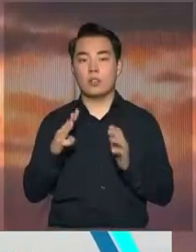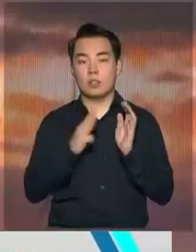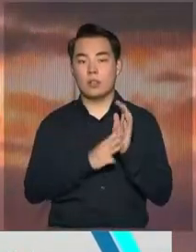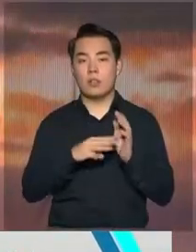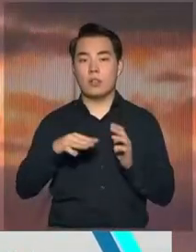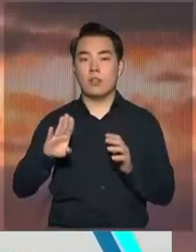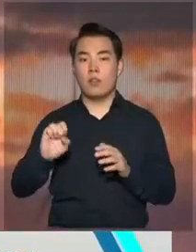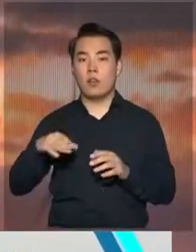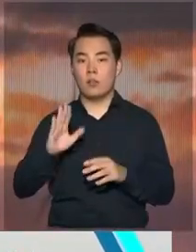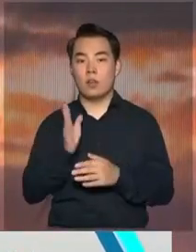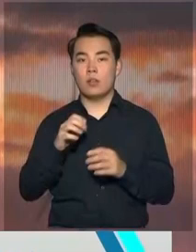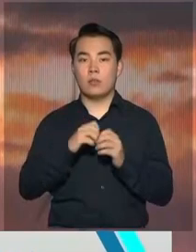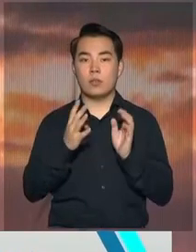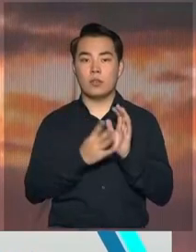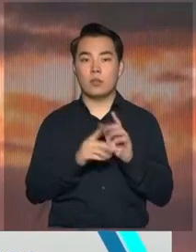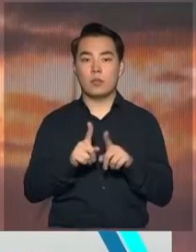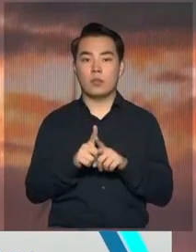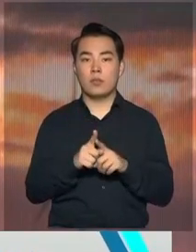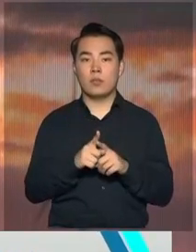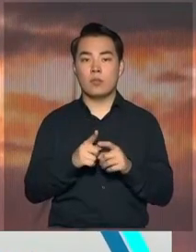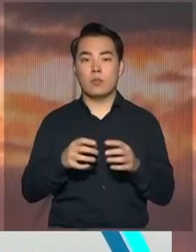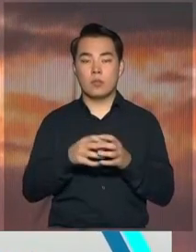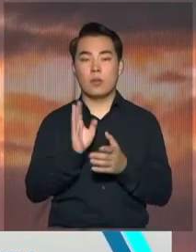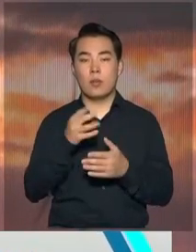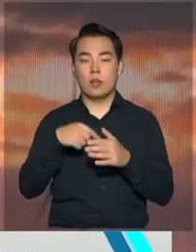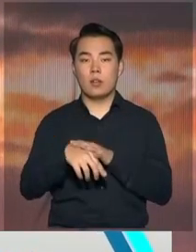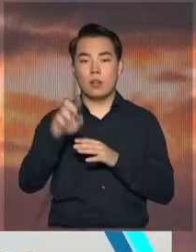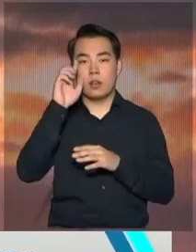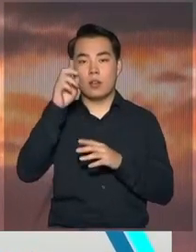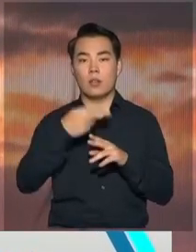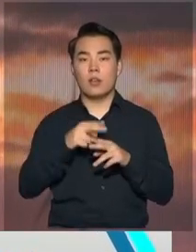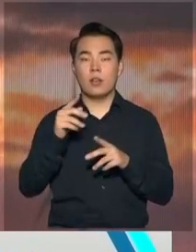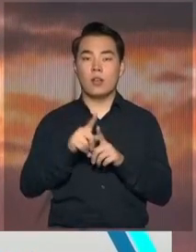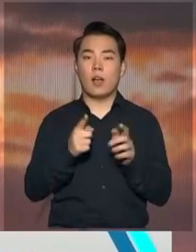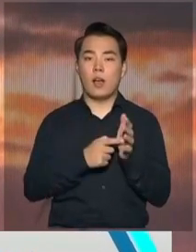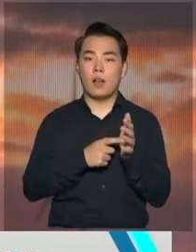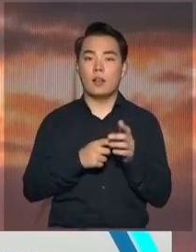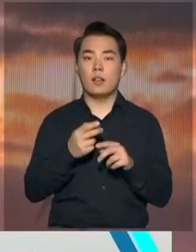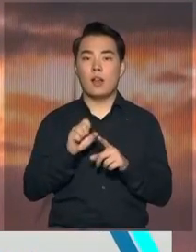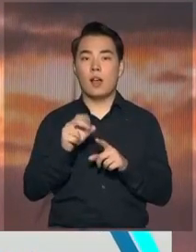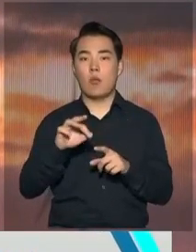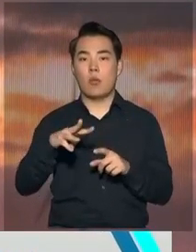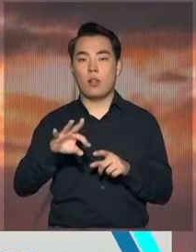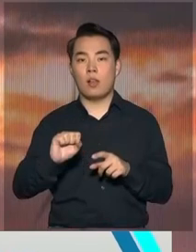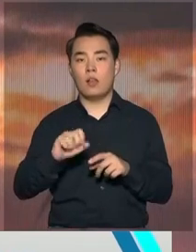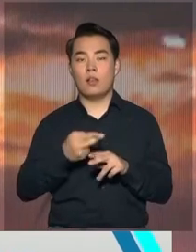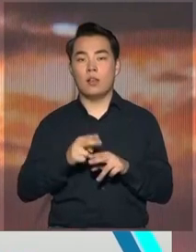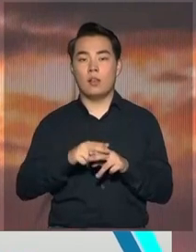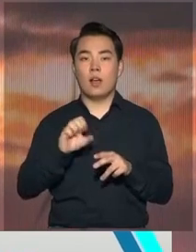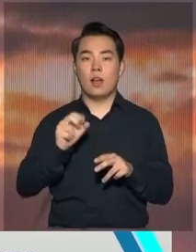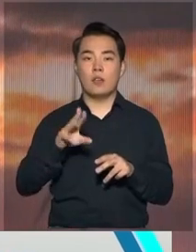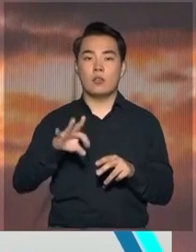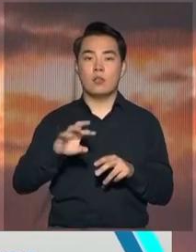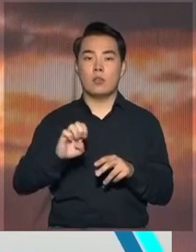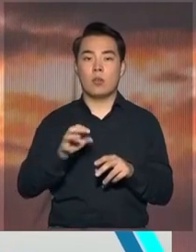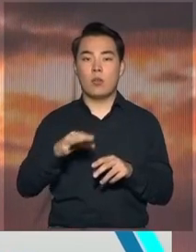болатын 19 нысан жасап тұр. Бұдан басқа еліміздің жаңағы Қарағанды, Ақмола, Қостанай, Ақтөбе облыстарында да бірқатар нысандар